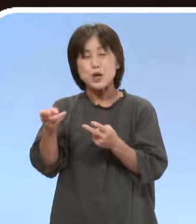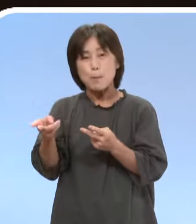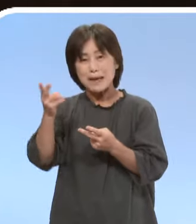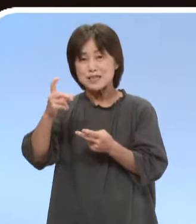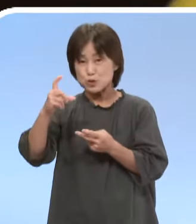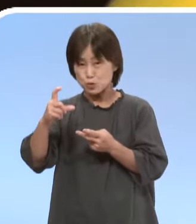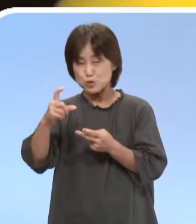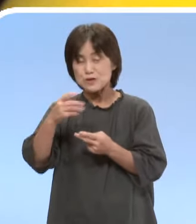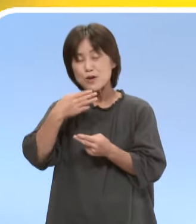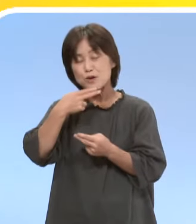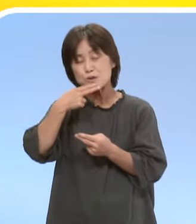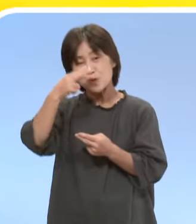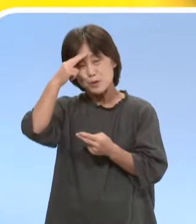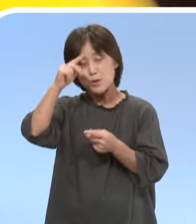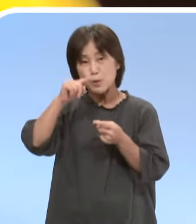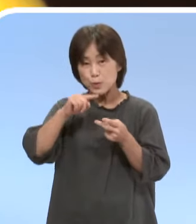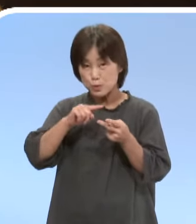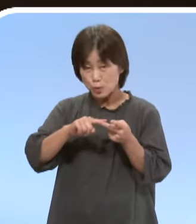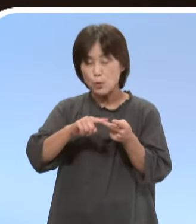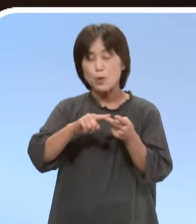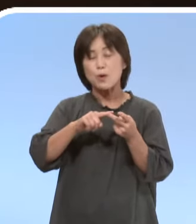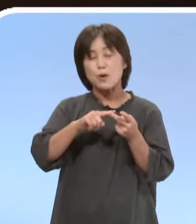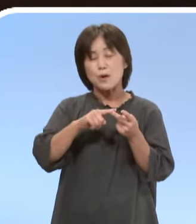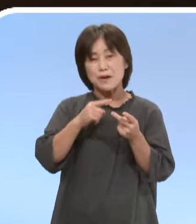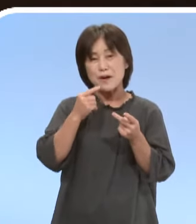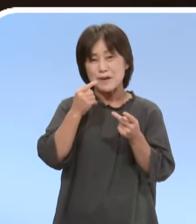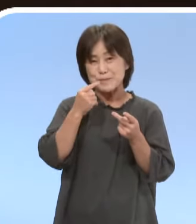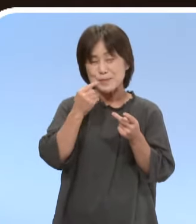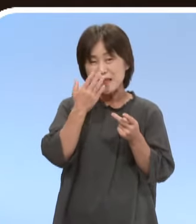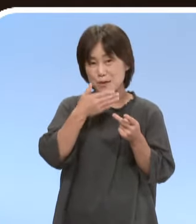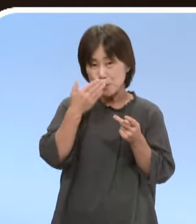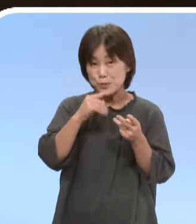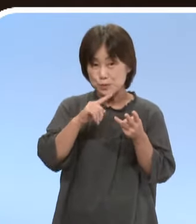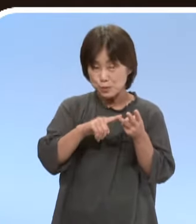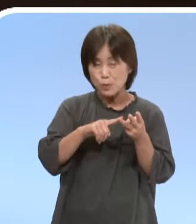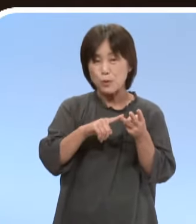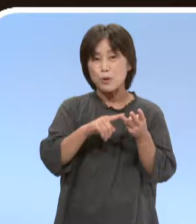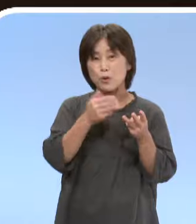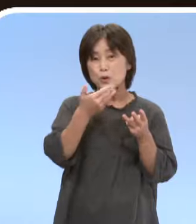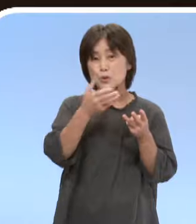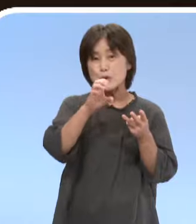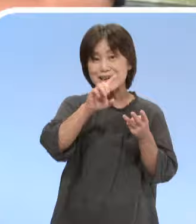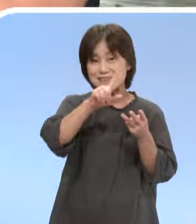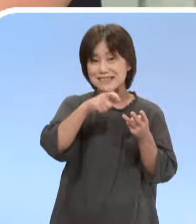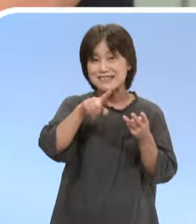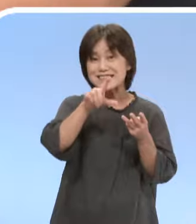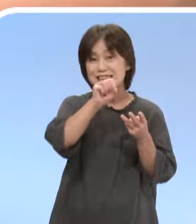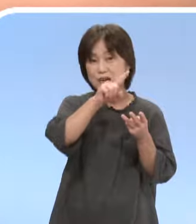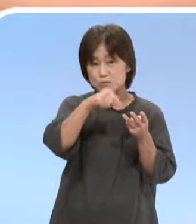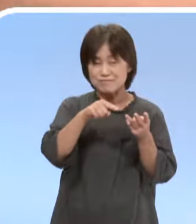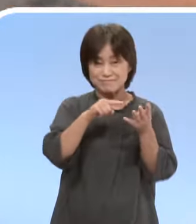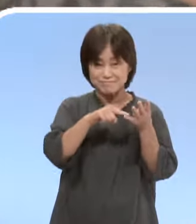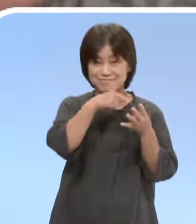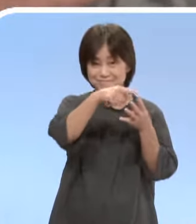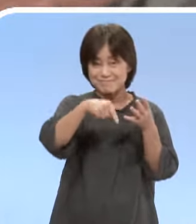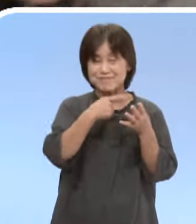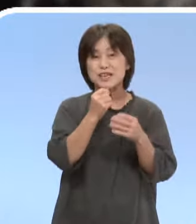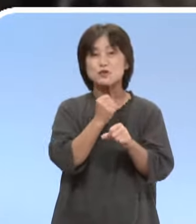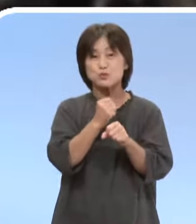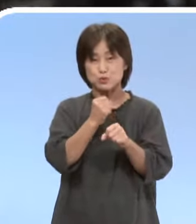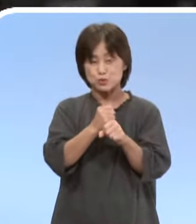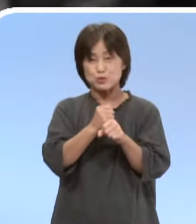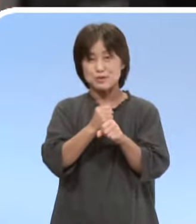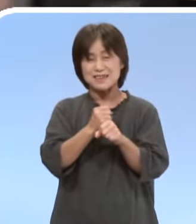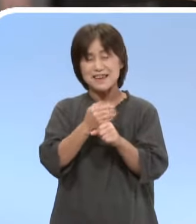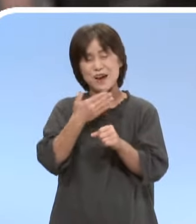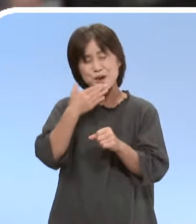本酒、 はい、 でそれから糖分とあとクエン酸、もうこの4種類だけの材料で。 お酒が大好きな